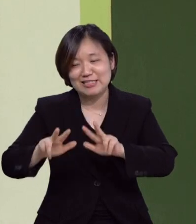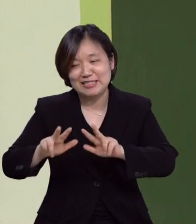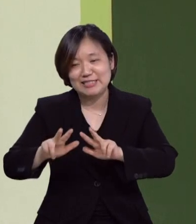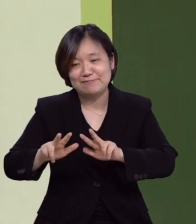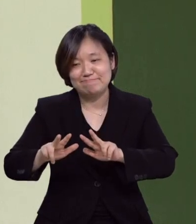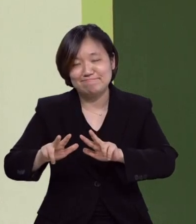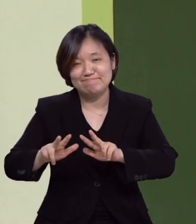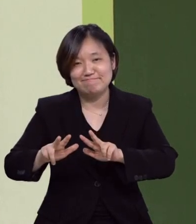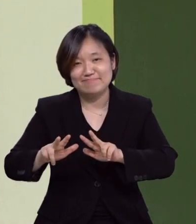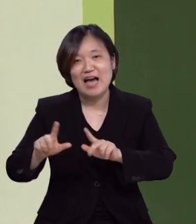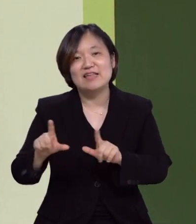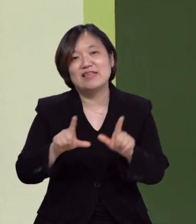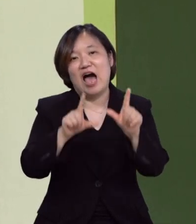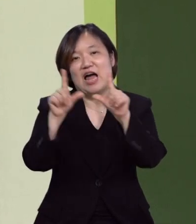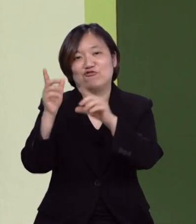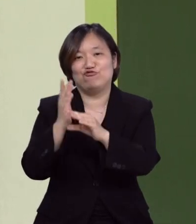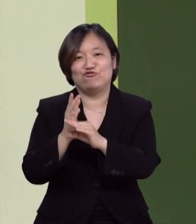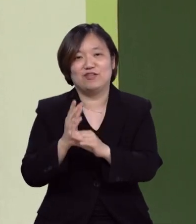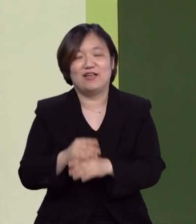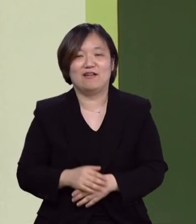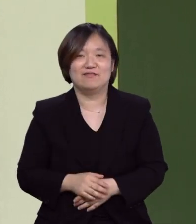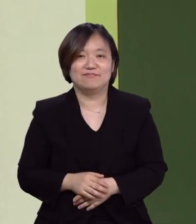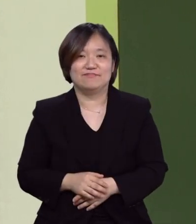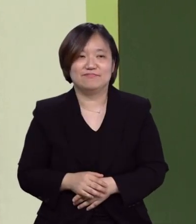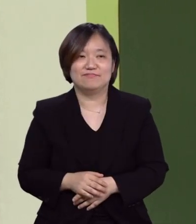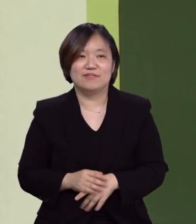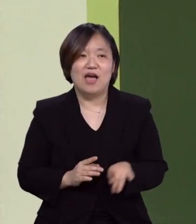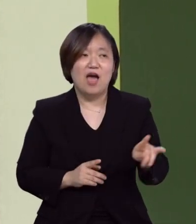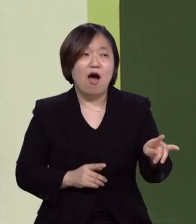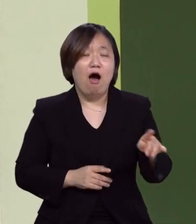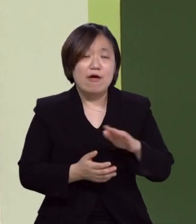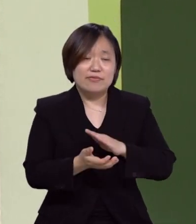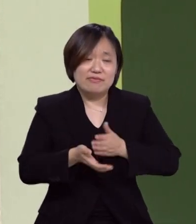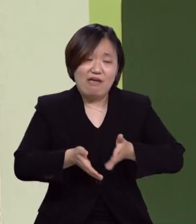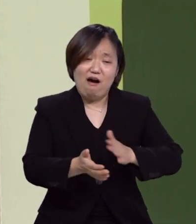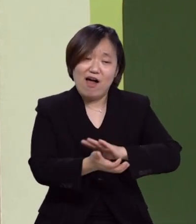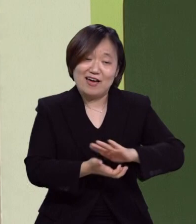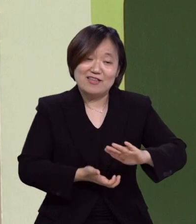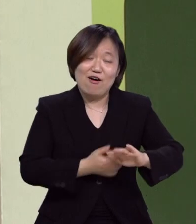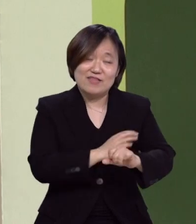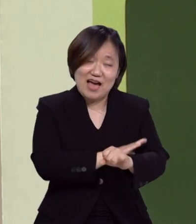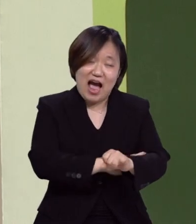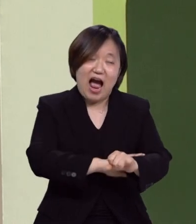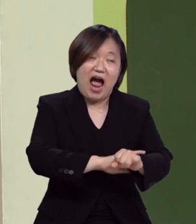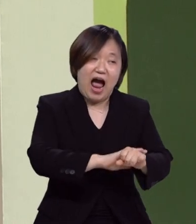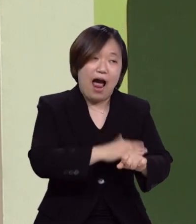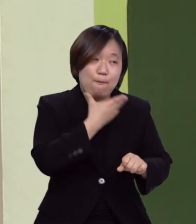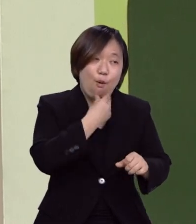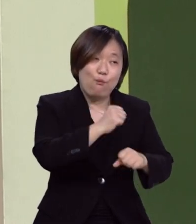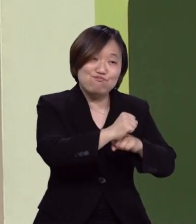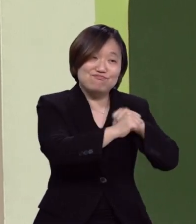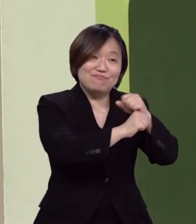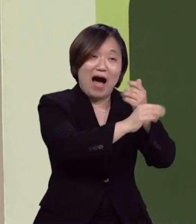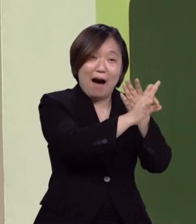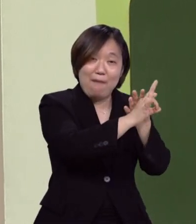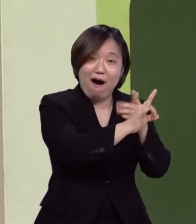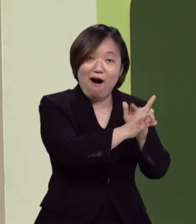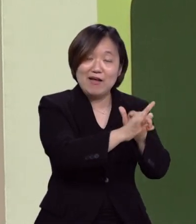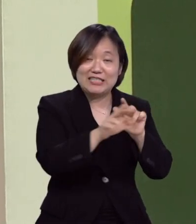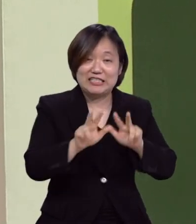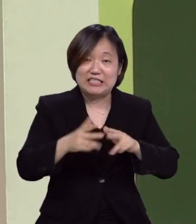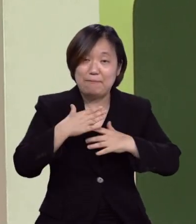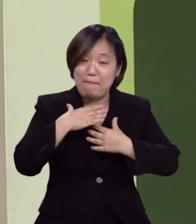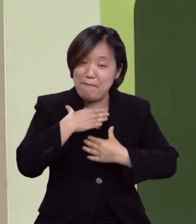사진을 잘 찍은 데는 편안하고 고통받는 것은 전생에 안 좋은